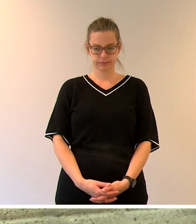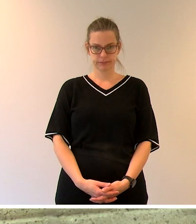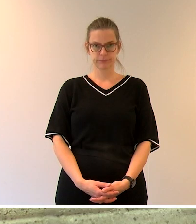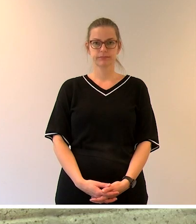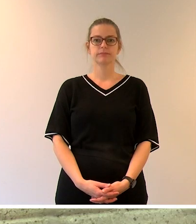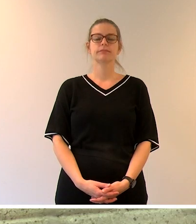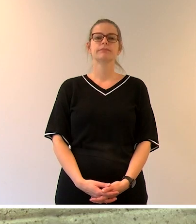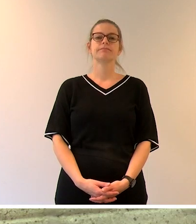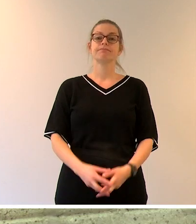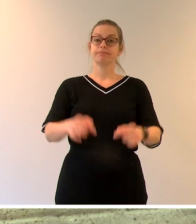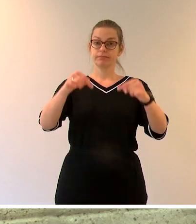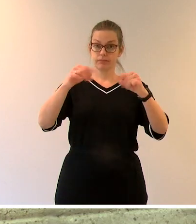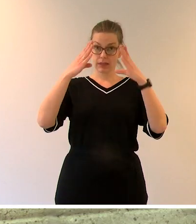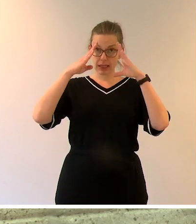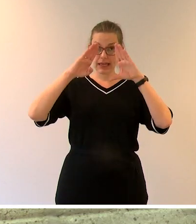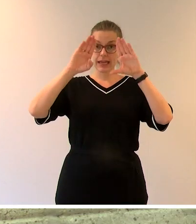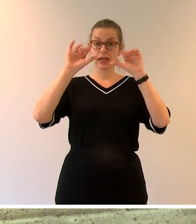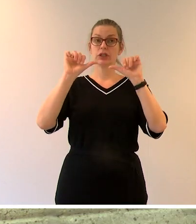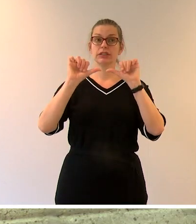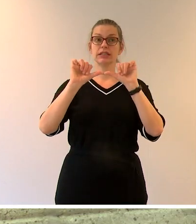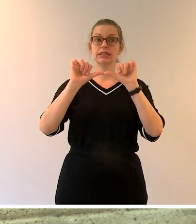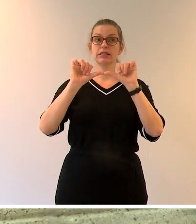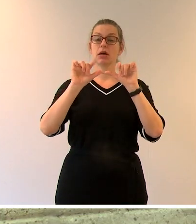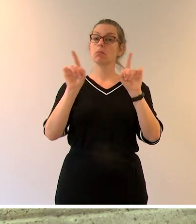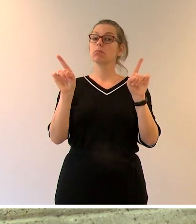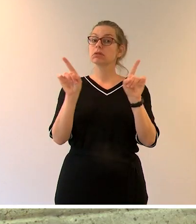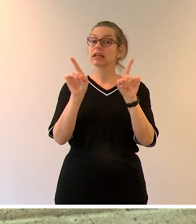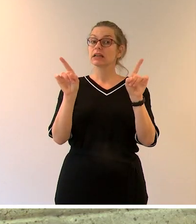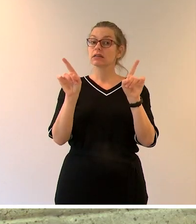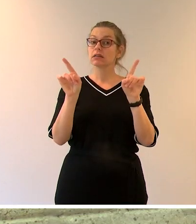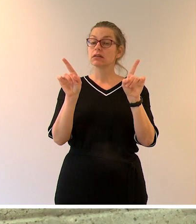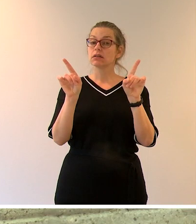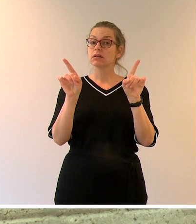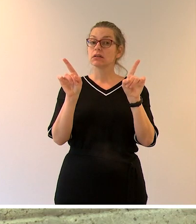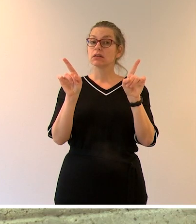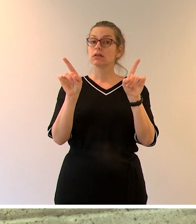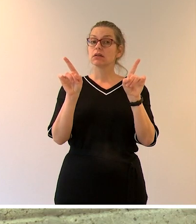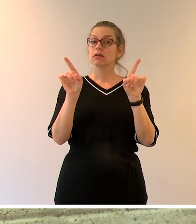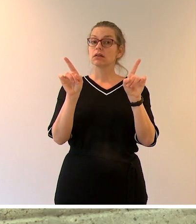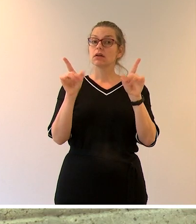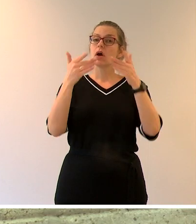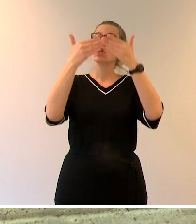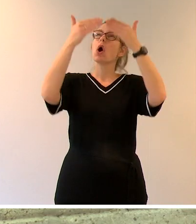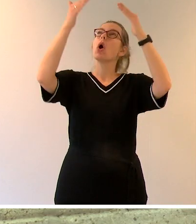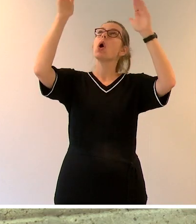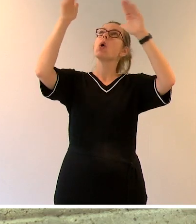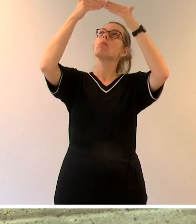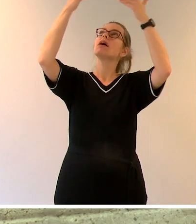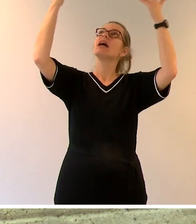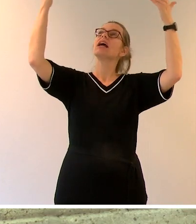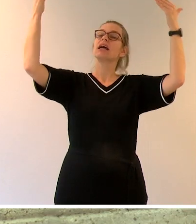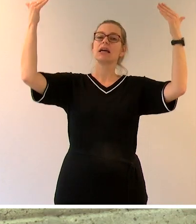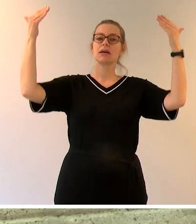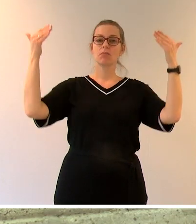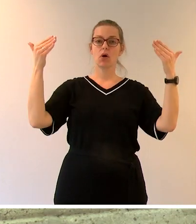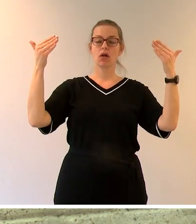Dit is een eredienst. Dat wil zeggen dat we onder een open hemel staan.